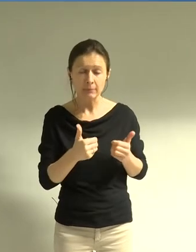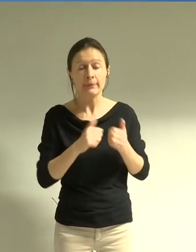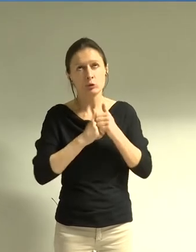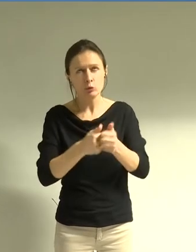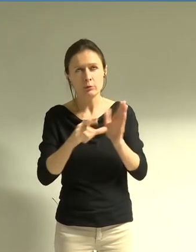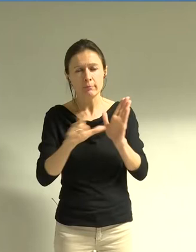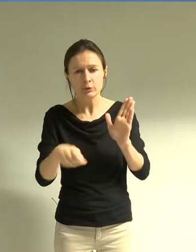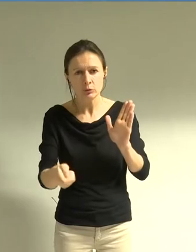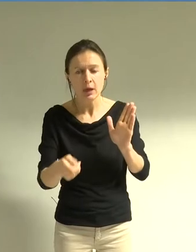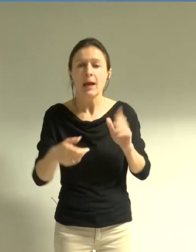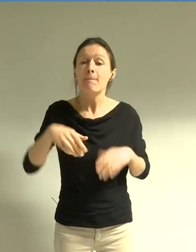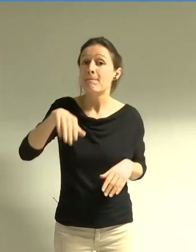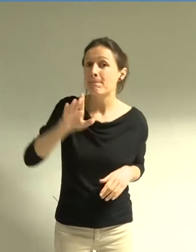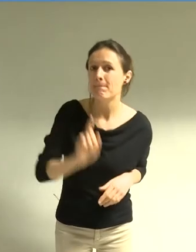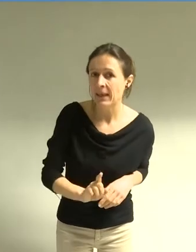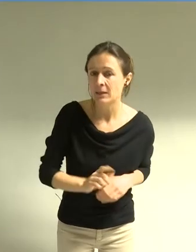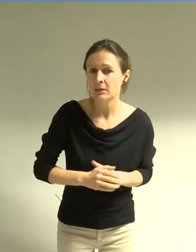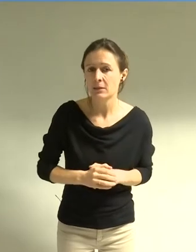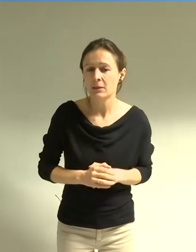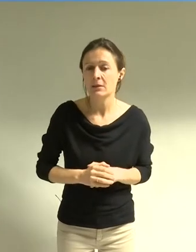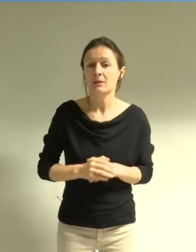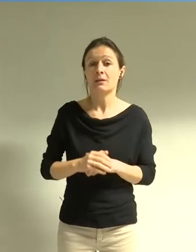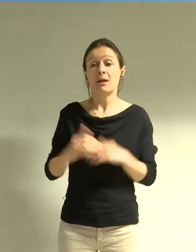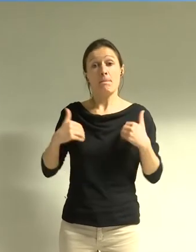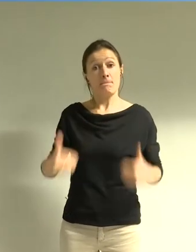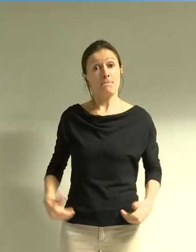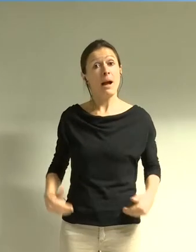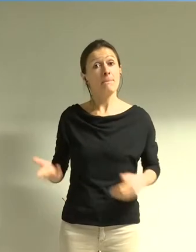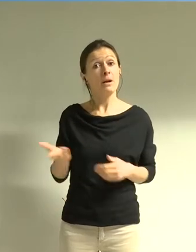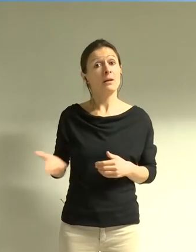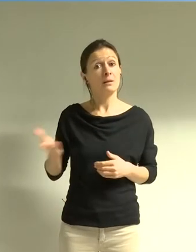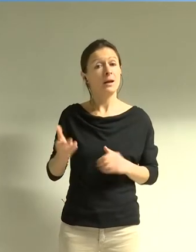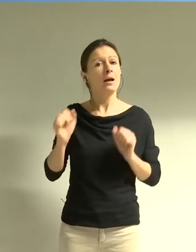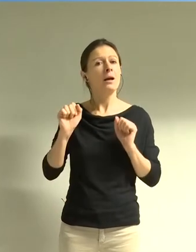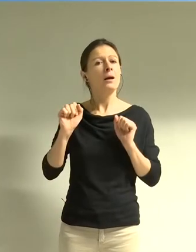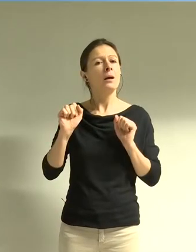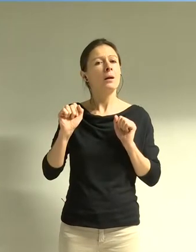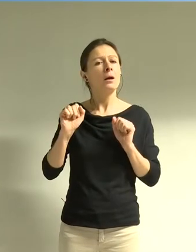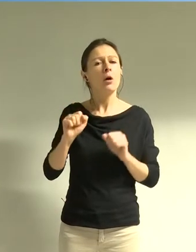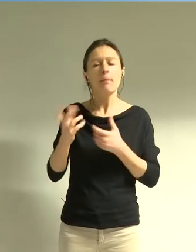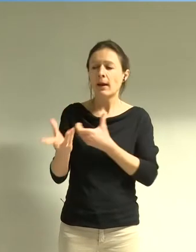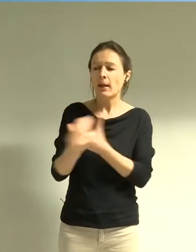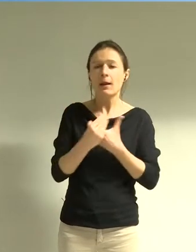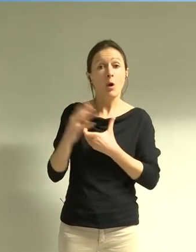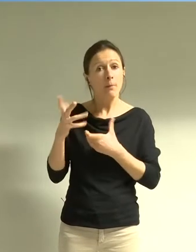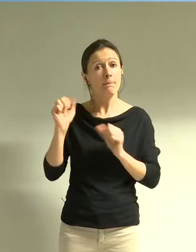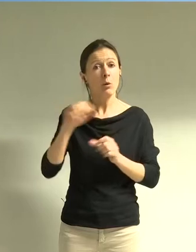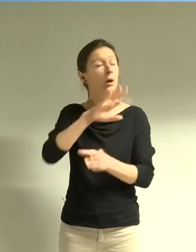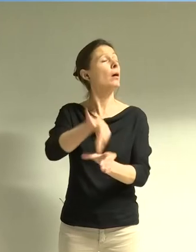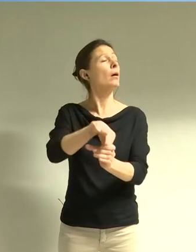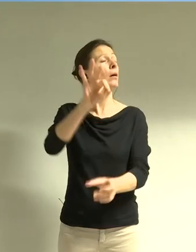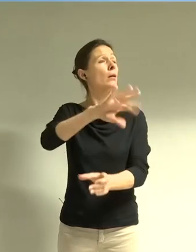de recruter les membres de ses cci par tirage au sort ça veut dire que un certain nombre de